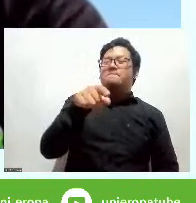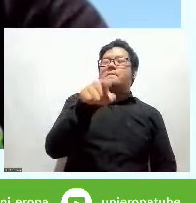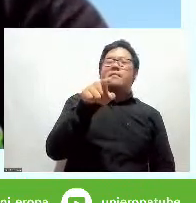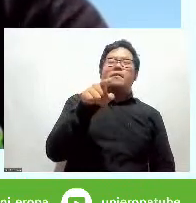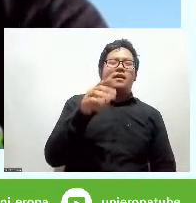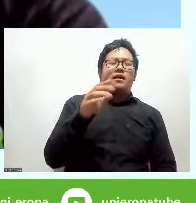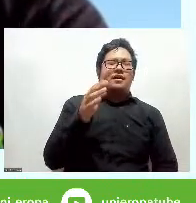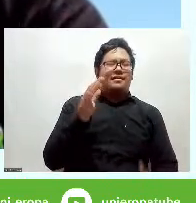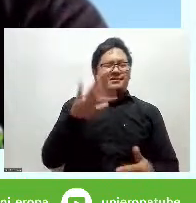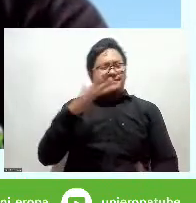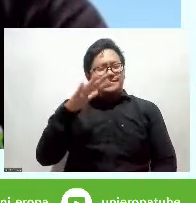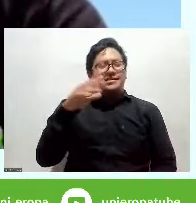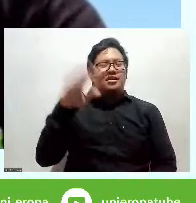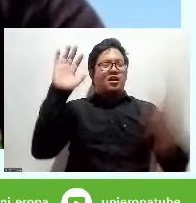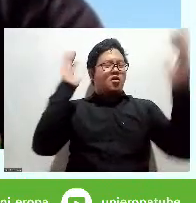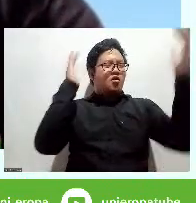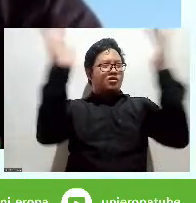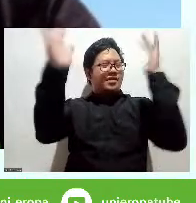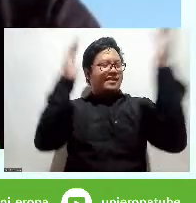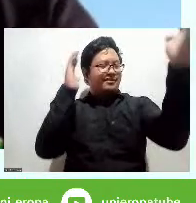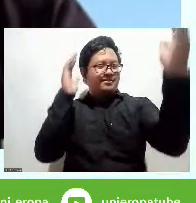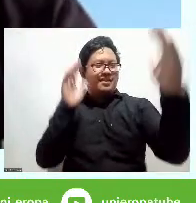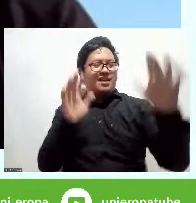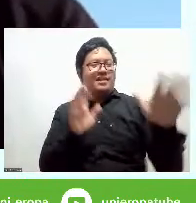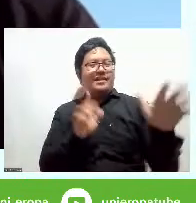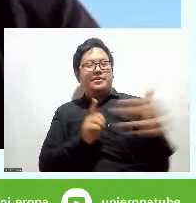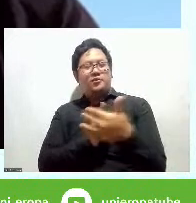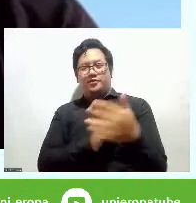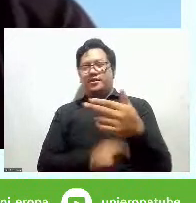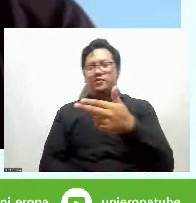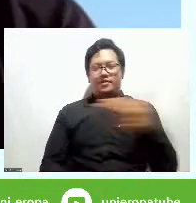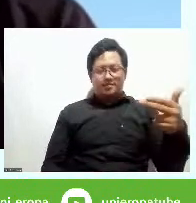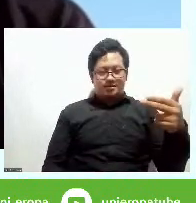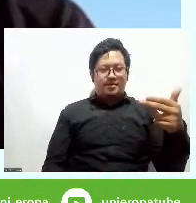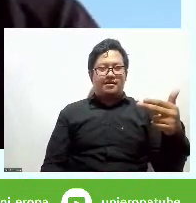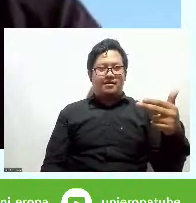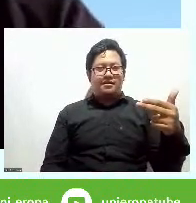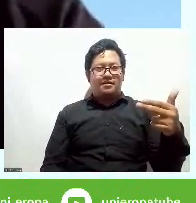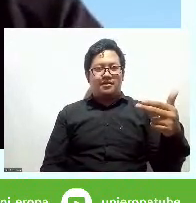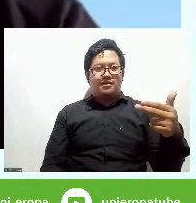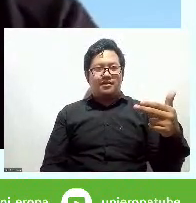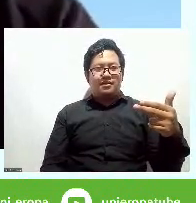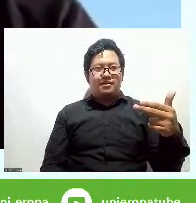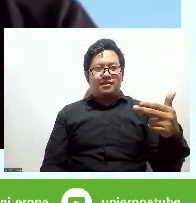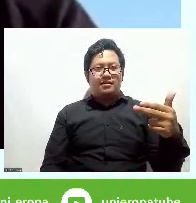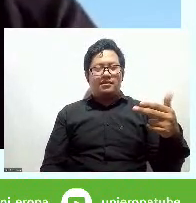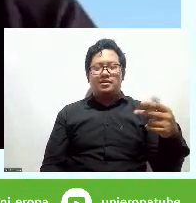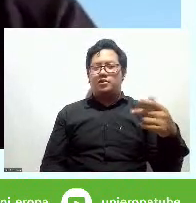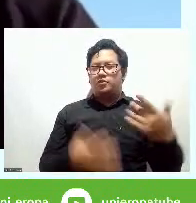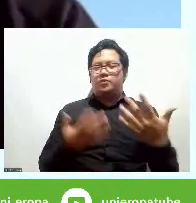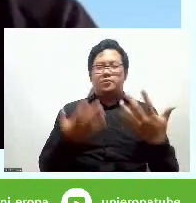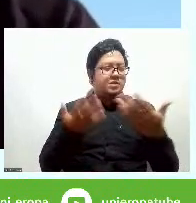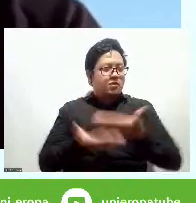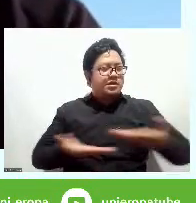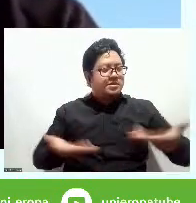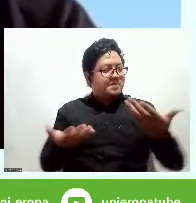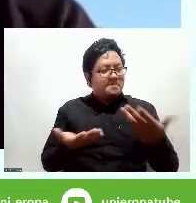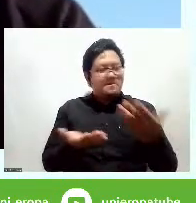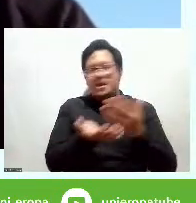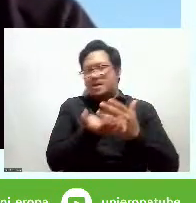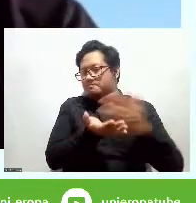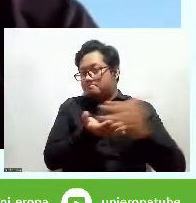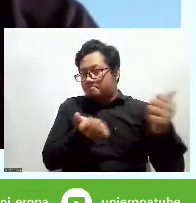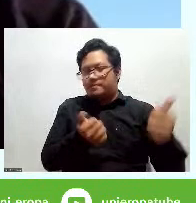Indonesia m utamanya apa sih sebenarnya kalau boleh di sharing ke kita siap salam kenal sebelumnya